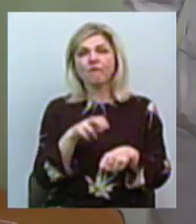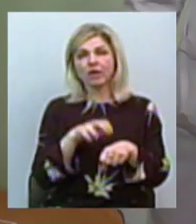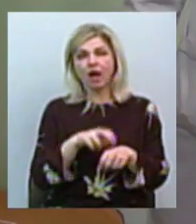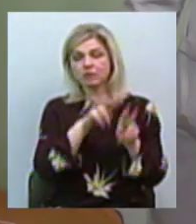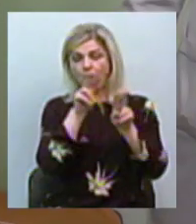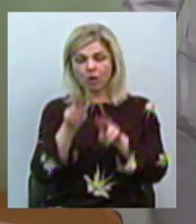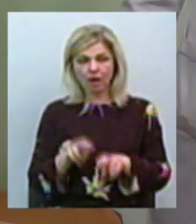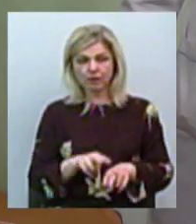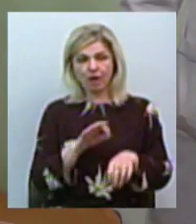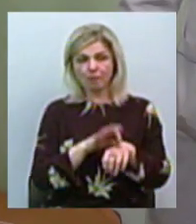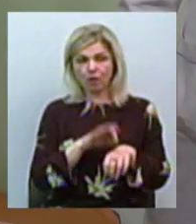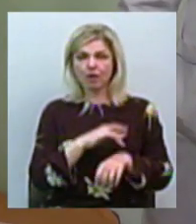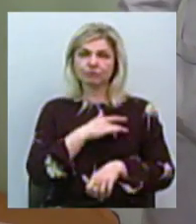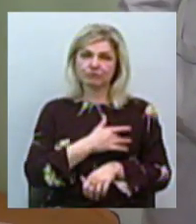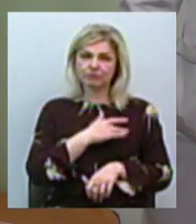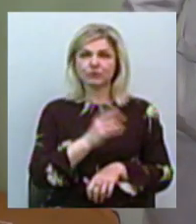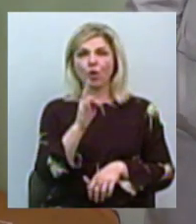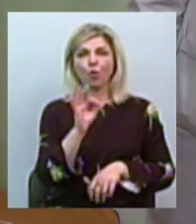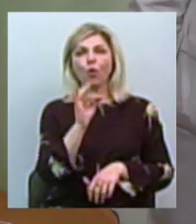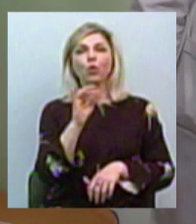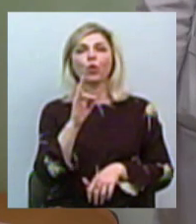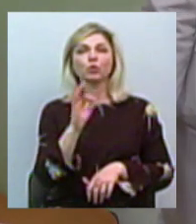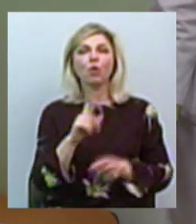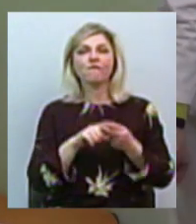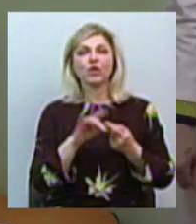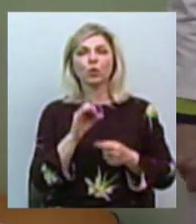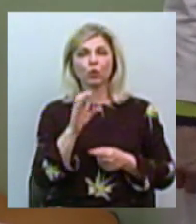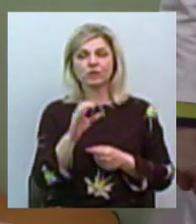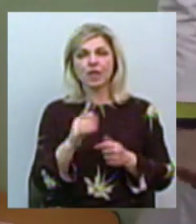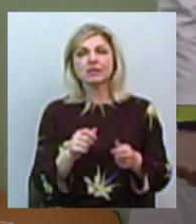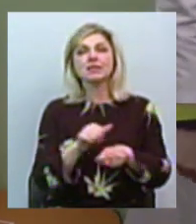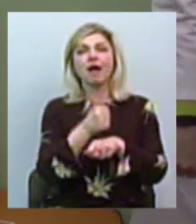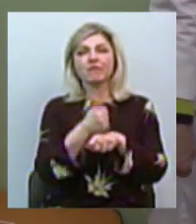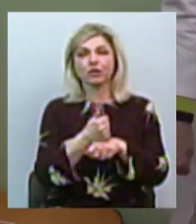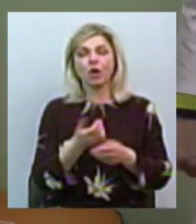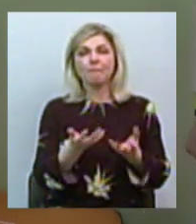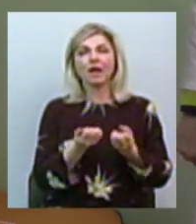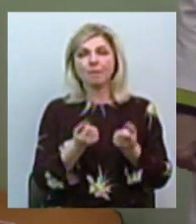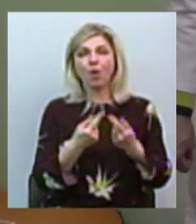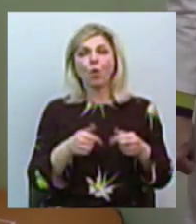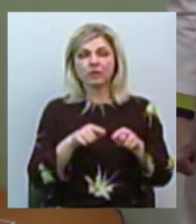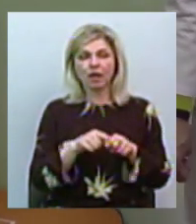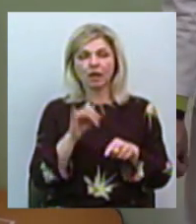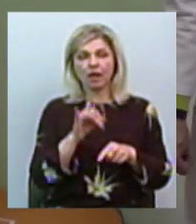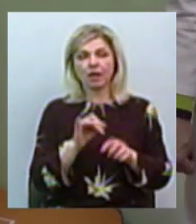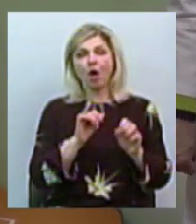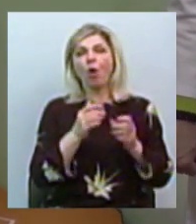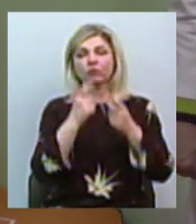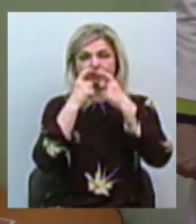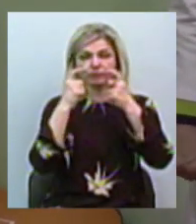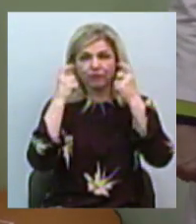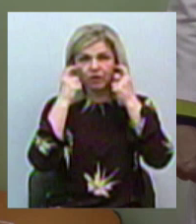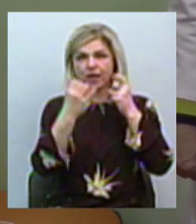пацієнта. Підозрюють коронавірус, каже Роман Кочкуров, завідуючий приймальним відділенням. Тому поверх маски вдягають захисний респіратор